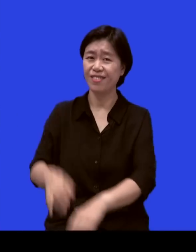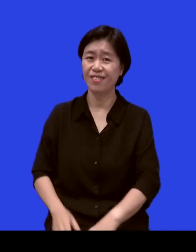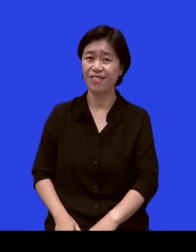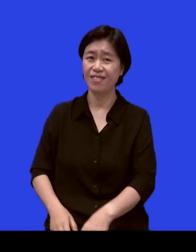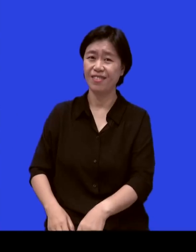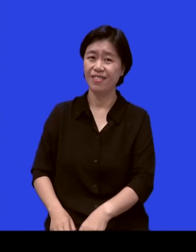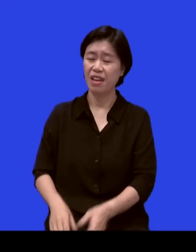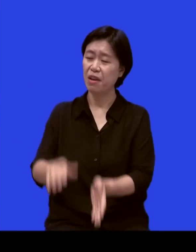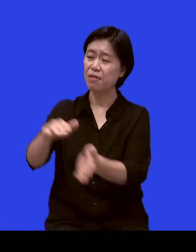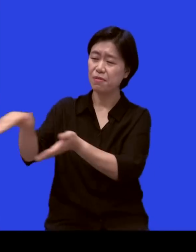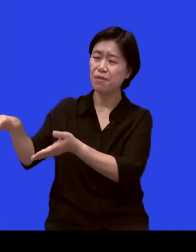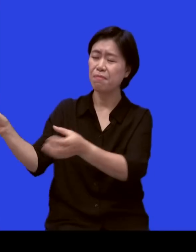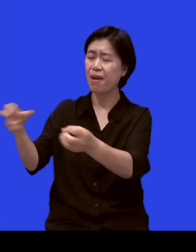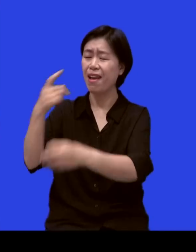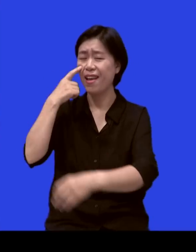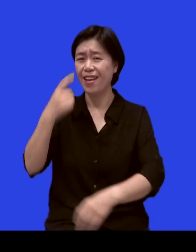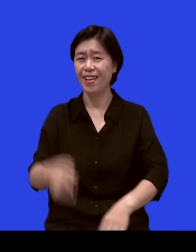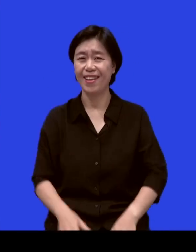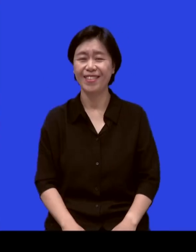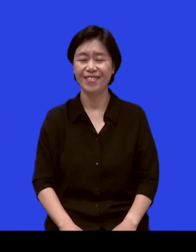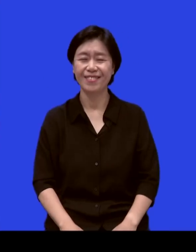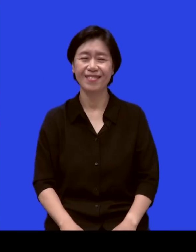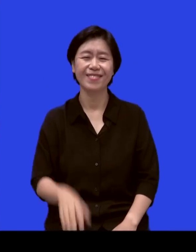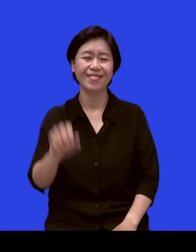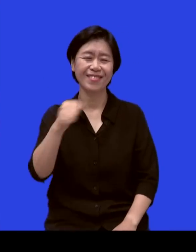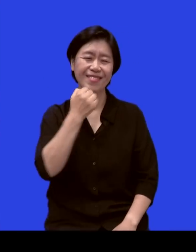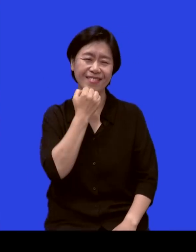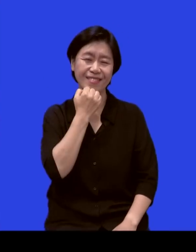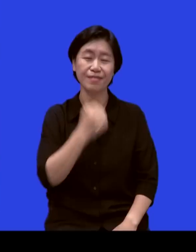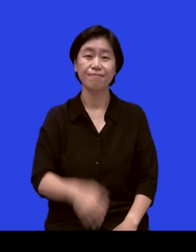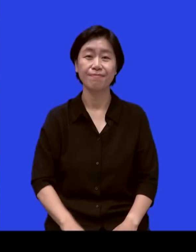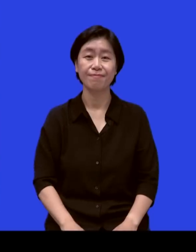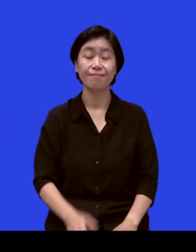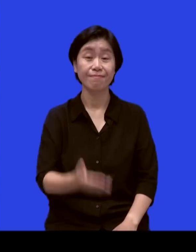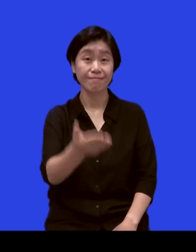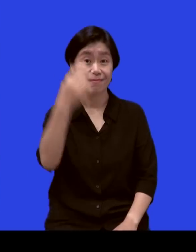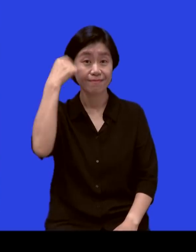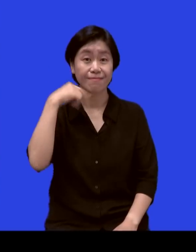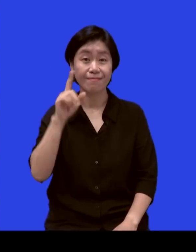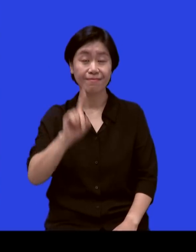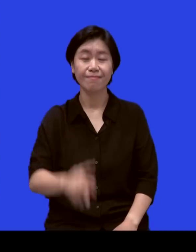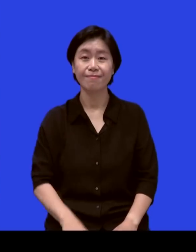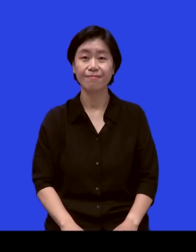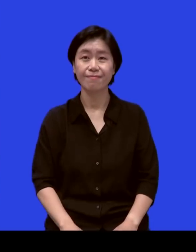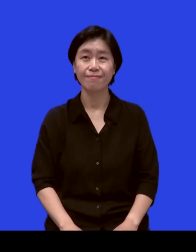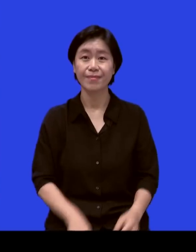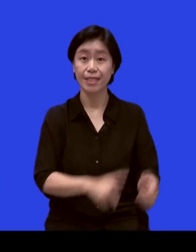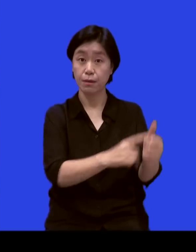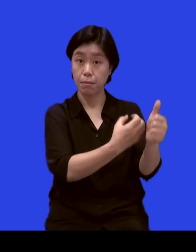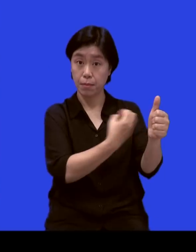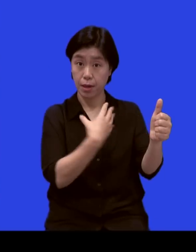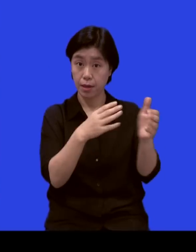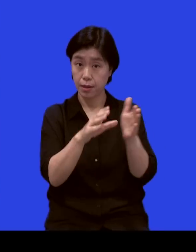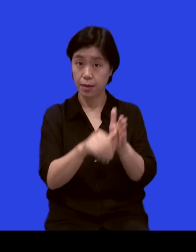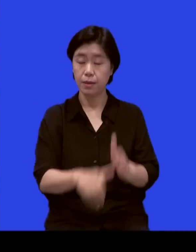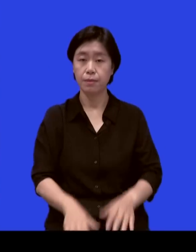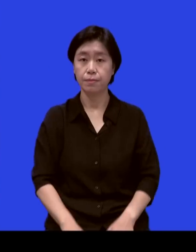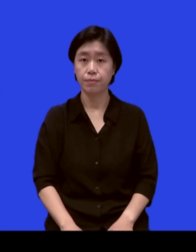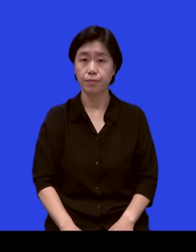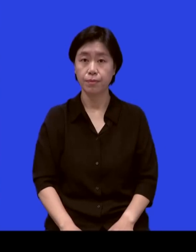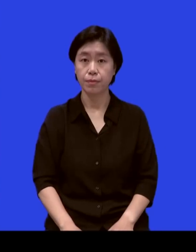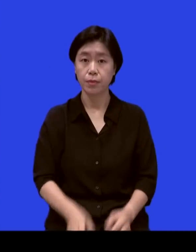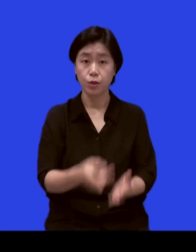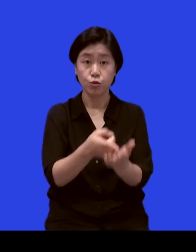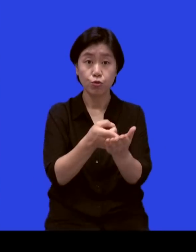네. 네. 그래서 공감하셨나 봐요. 그래. 네. 우리 평균 형제 어떠셨어요? 저는 이게 대표님 이야기를 이렇게 좀 들으면서